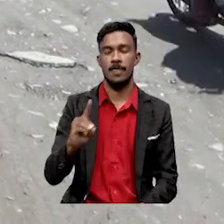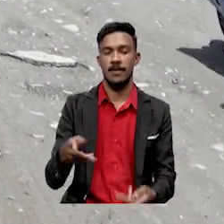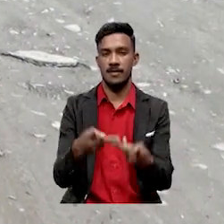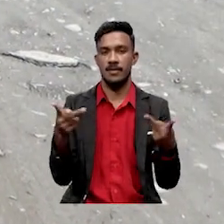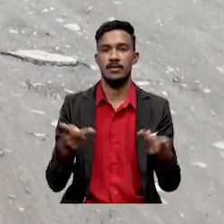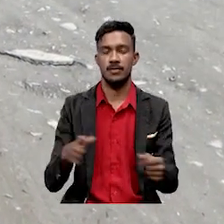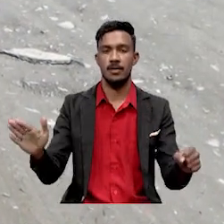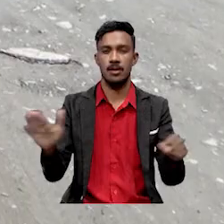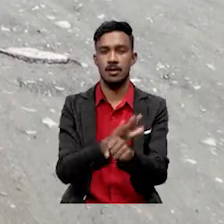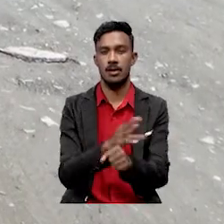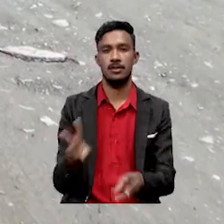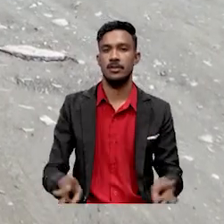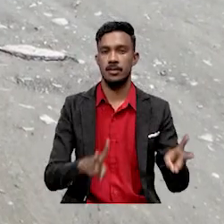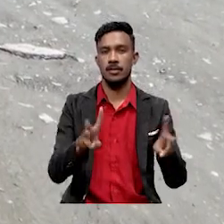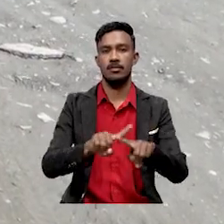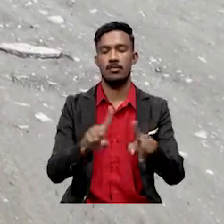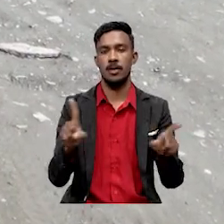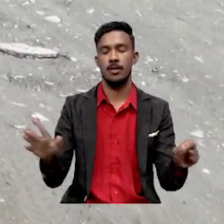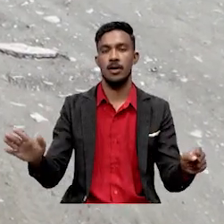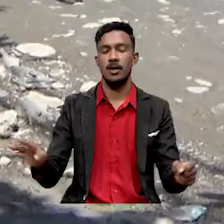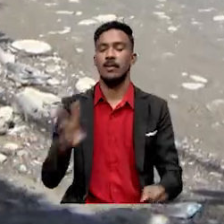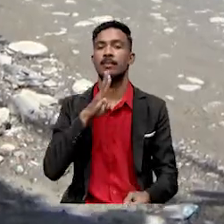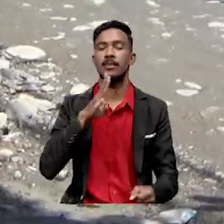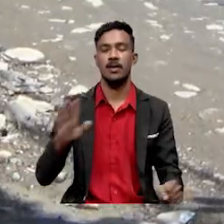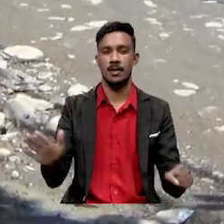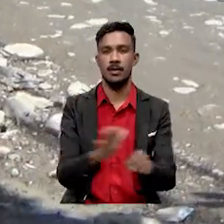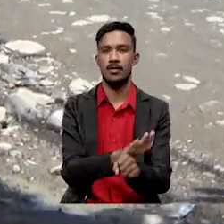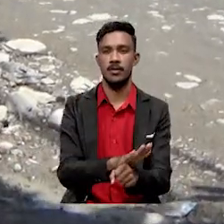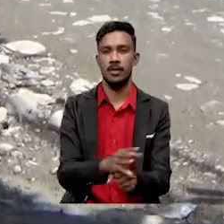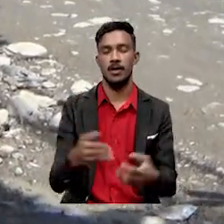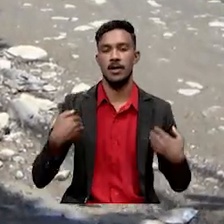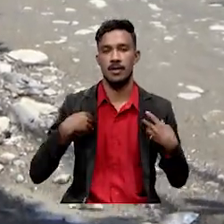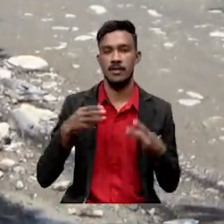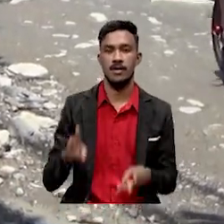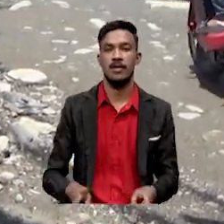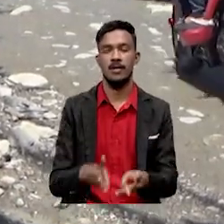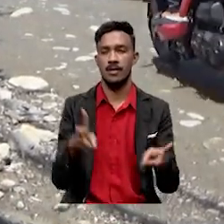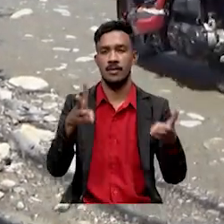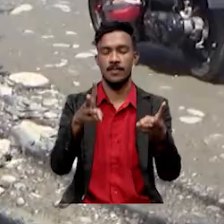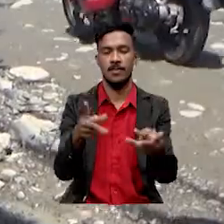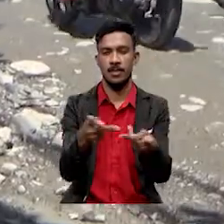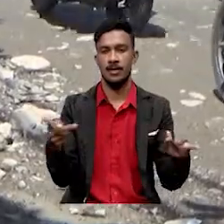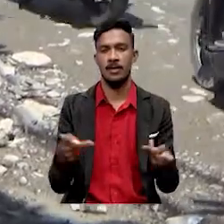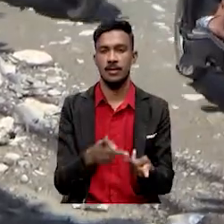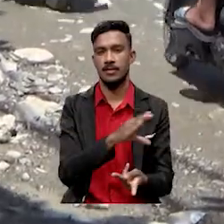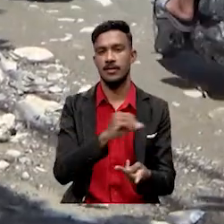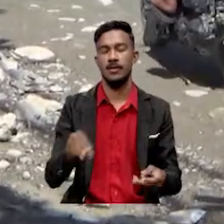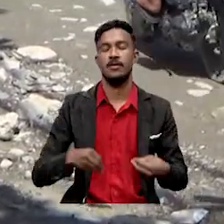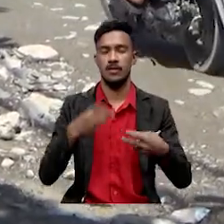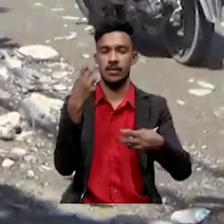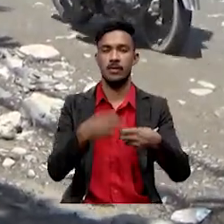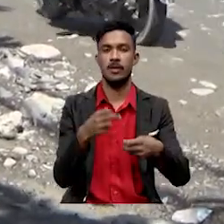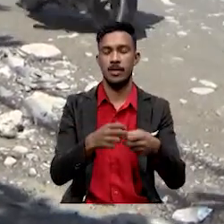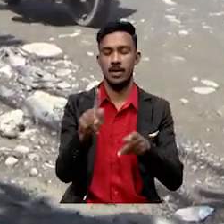ona dalan hia area refere, mai be husik be kontinua na lihung ia valeta laran. Nune banjira udan fo impactu ba komunidade nia helafatin.